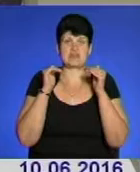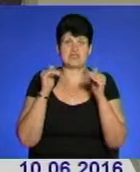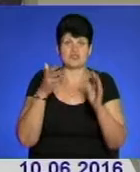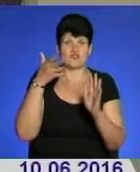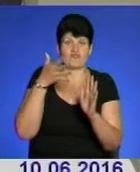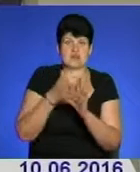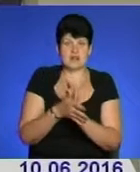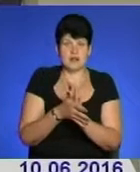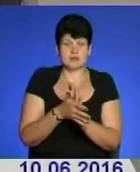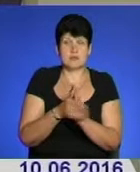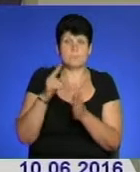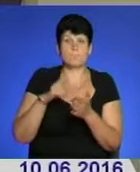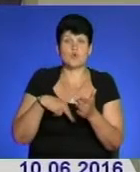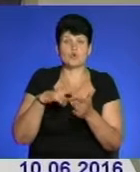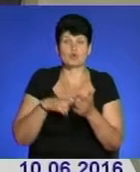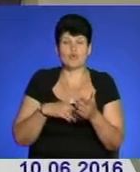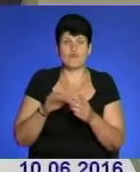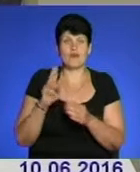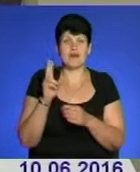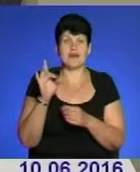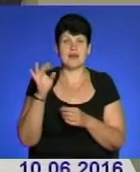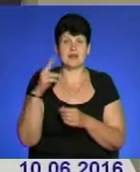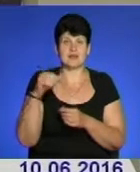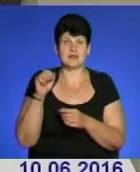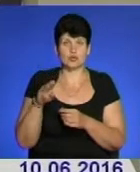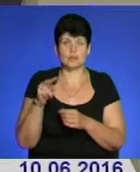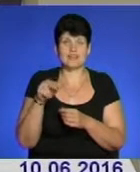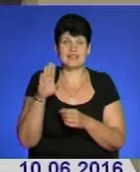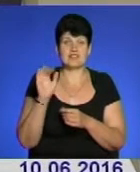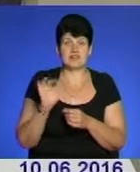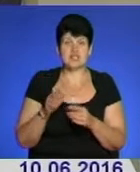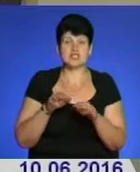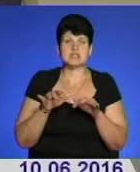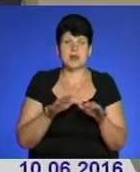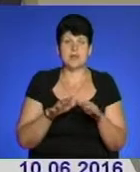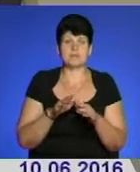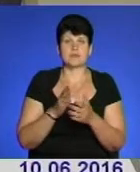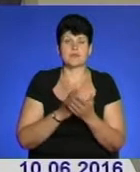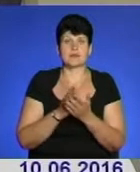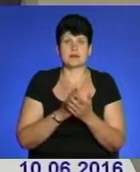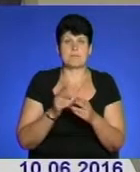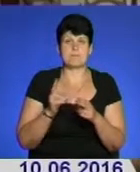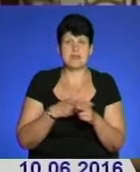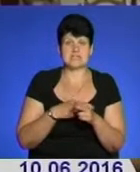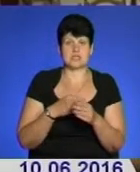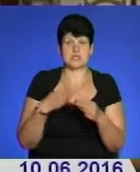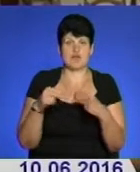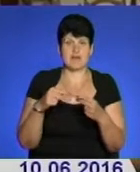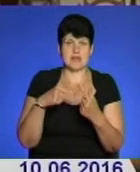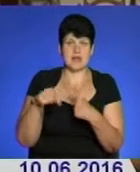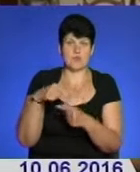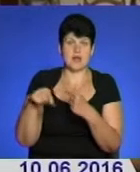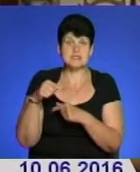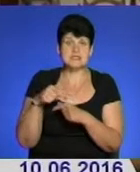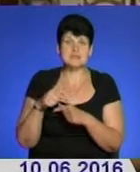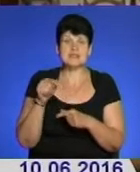витрат та податкового кредиту з ПДВ шляхом організації проведення безтоварних операцій. За